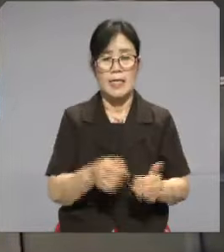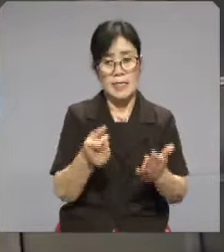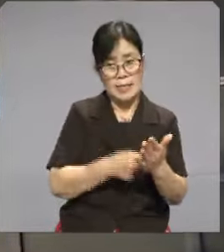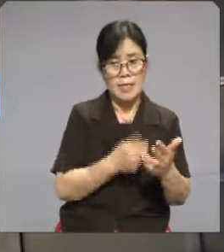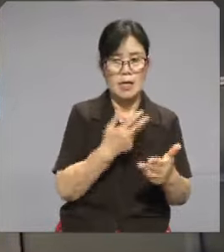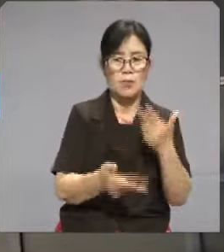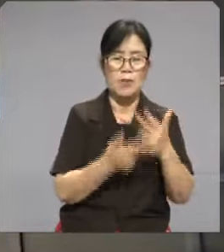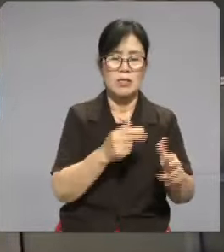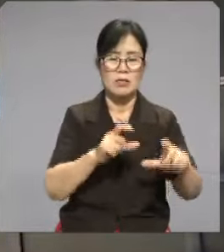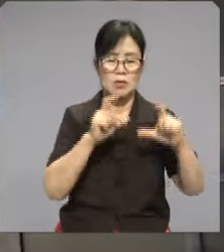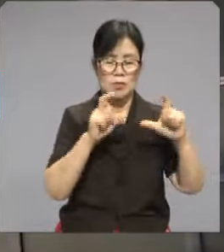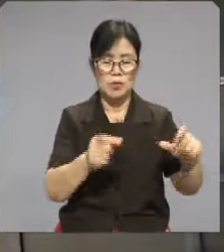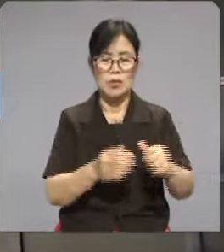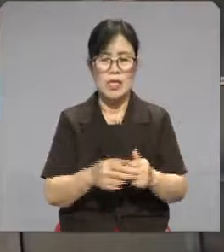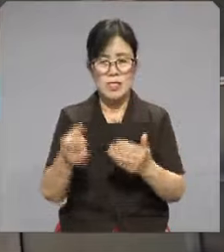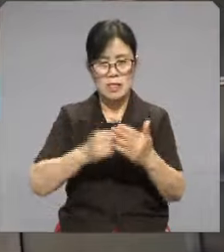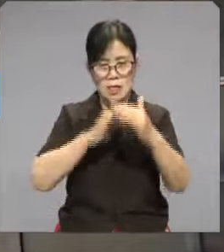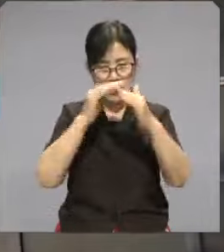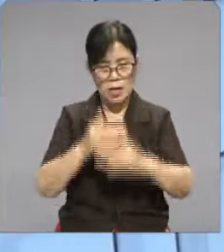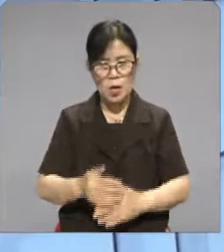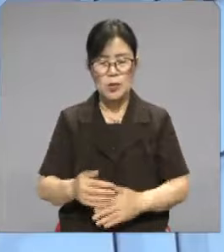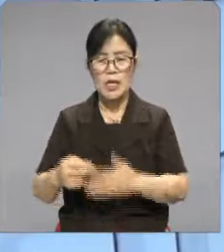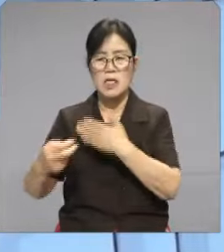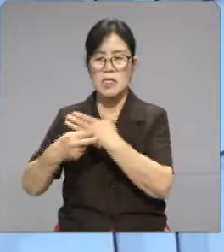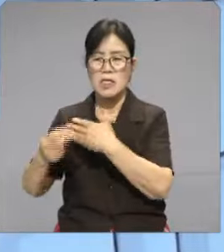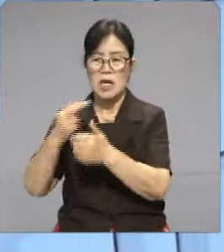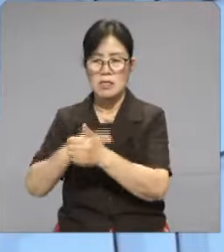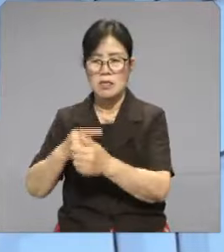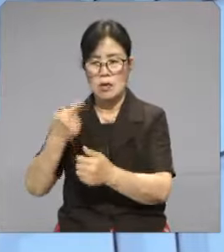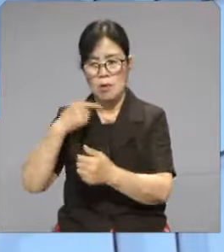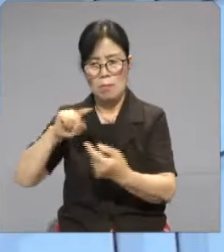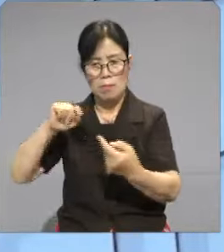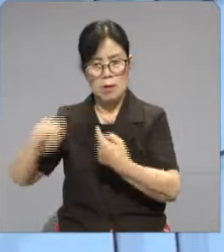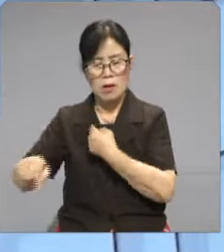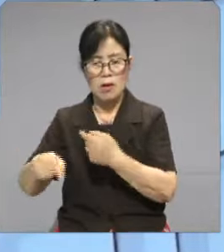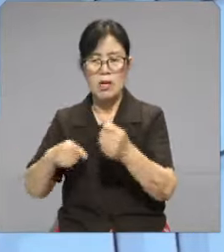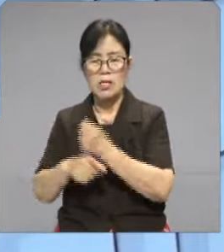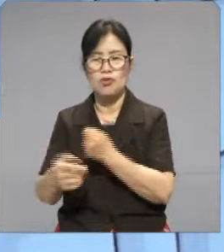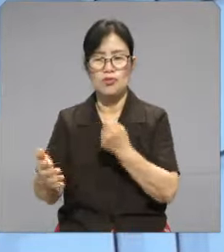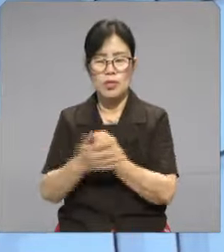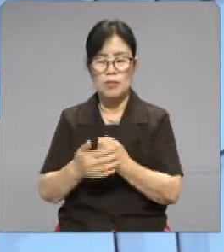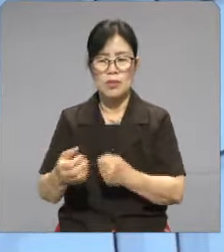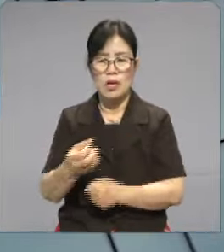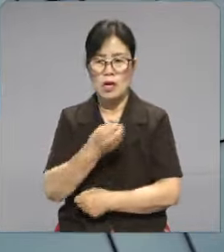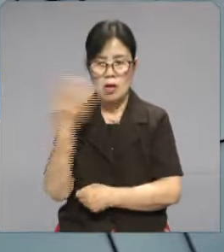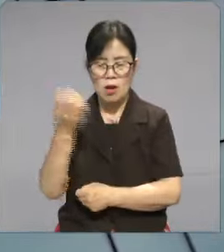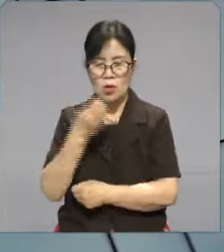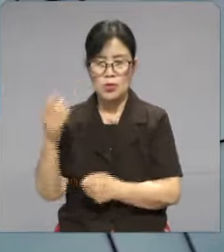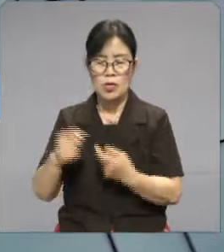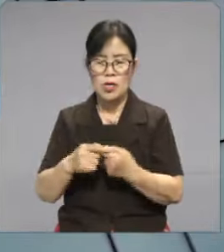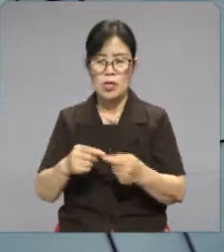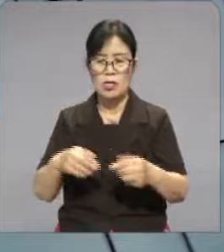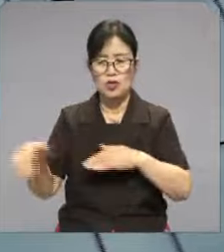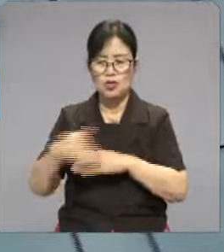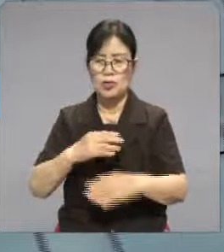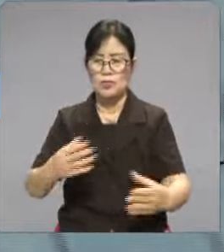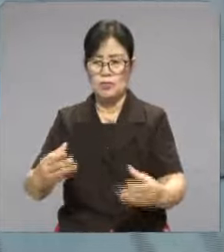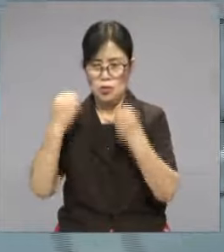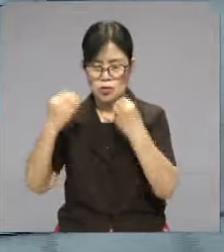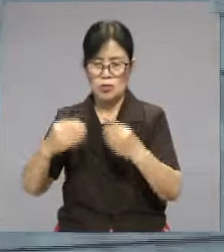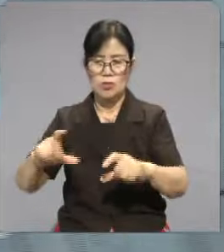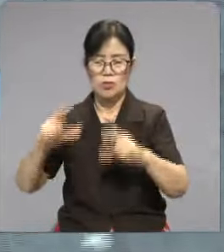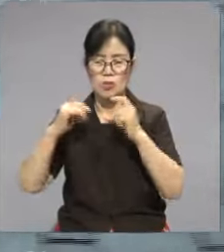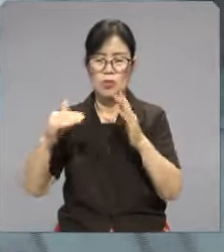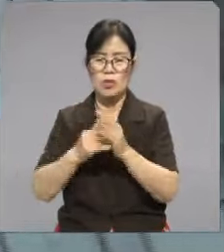성명서를 통해 기사 내용이 의사들의 요구에 반한다는 이유로 복수 매체에 대해 출입 정지를 일방적으로 통보했다며